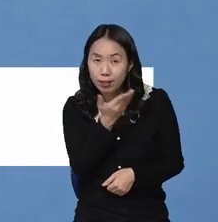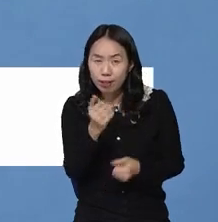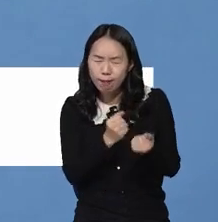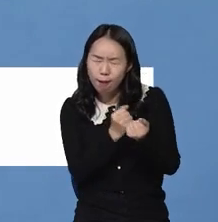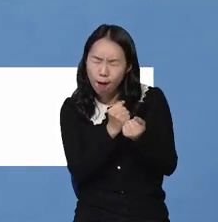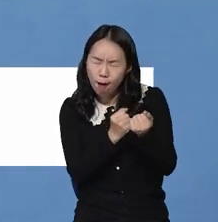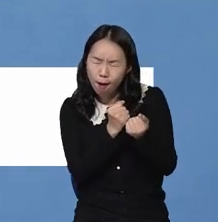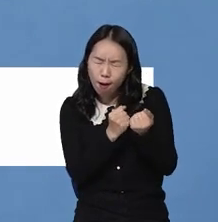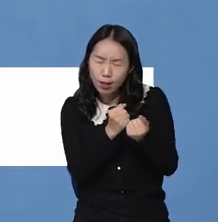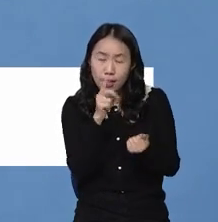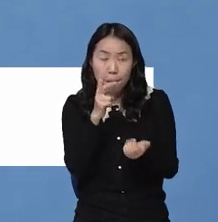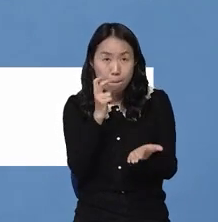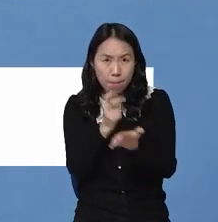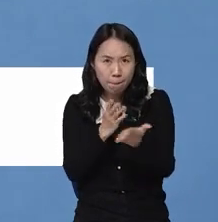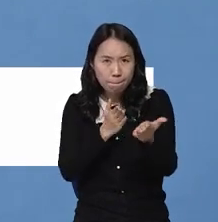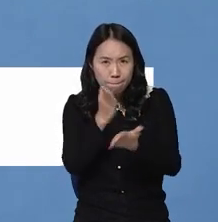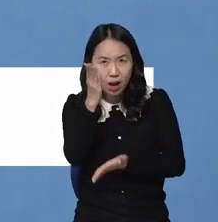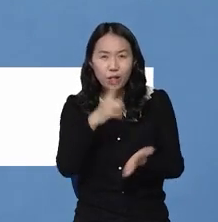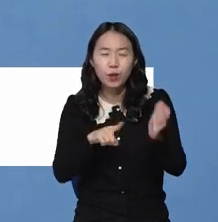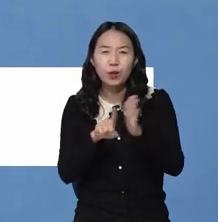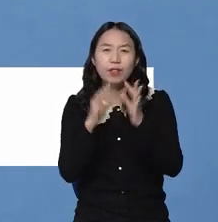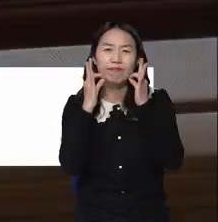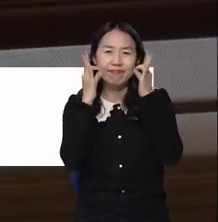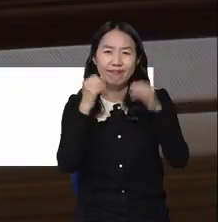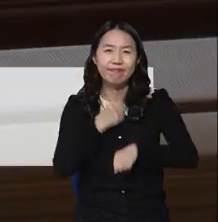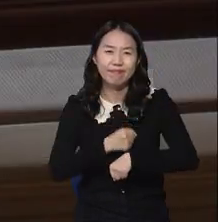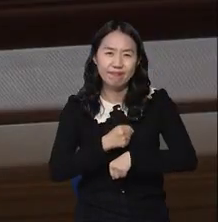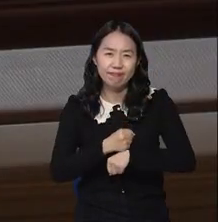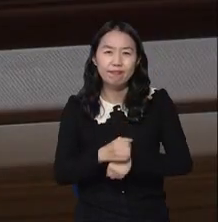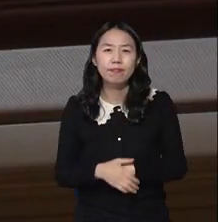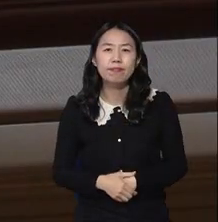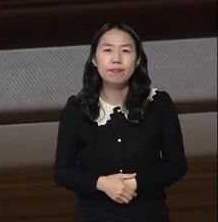설득해서 이 법이 반드시 통과되도록 최선을 다하겠습니다.